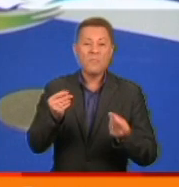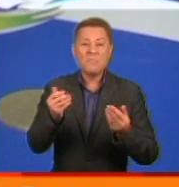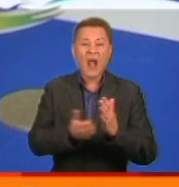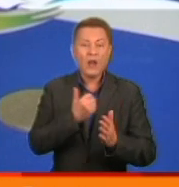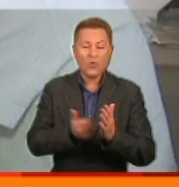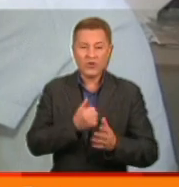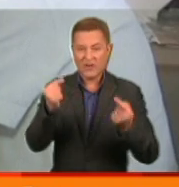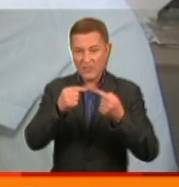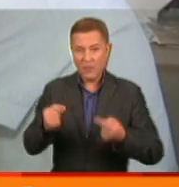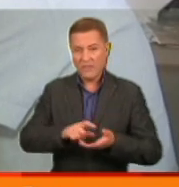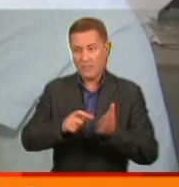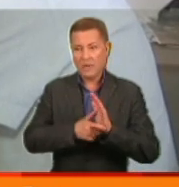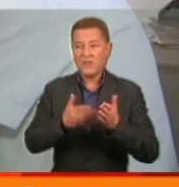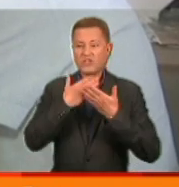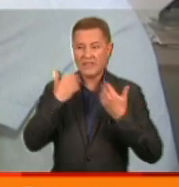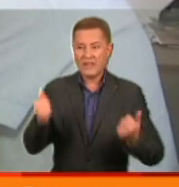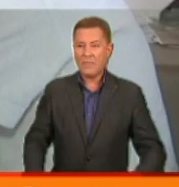і відповідних